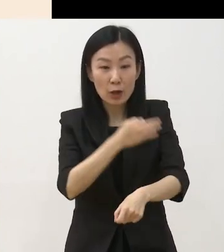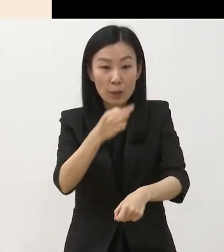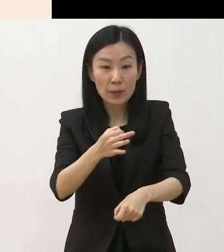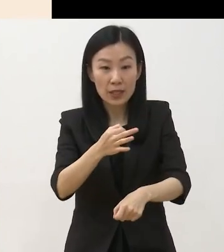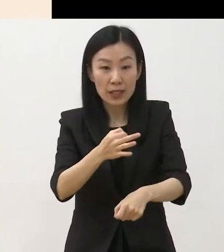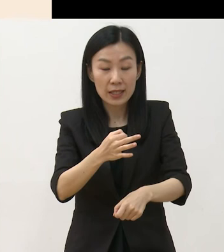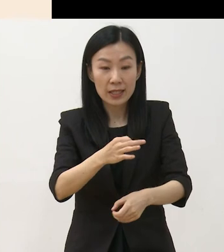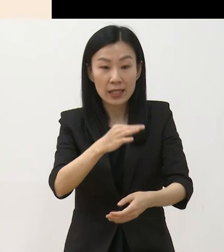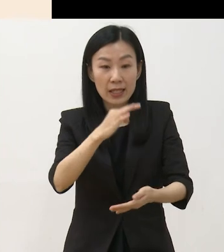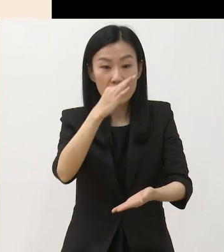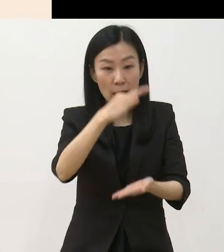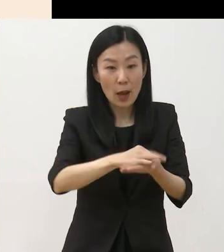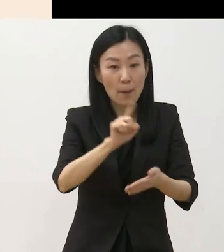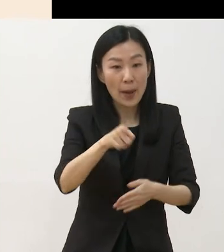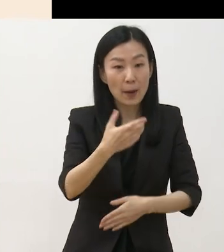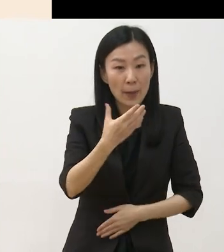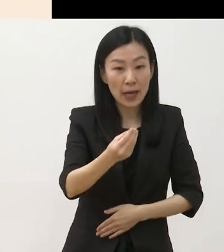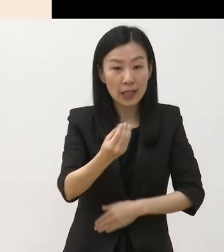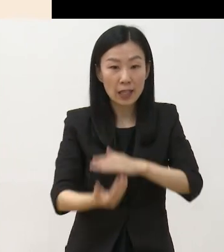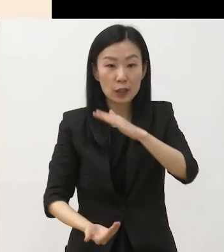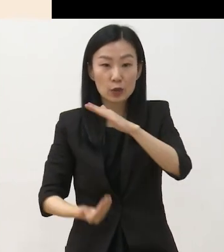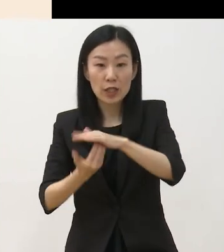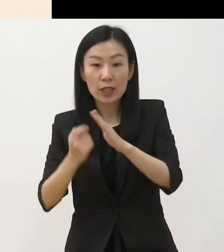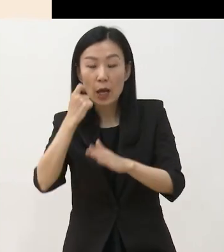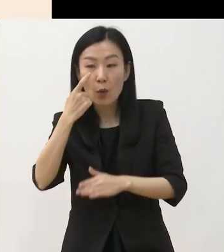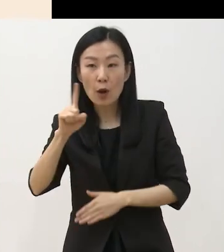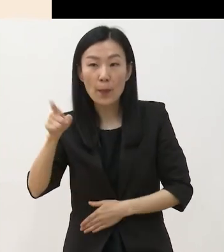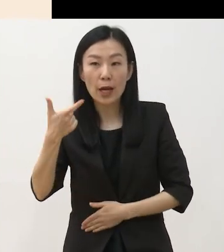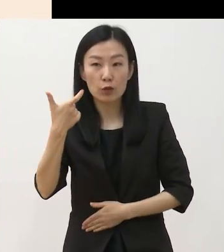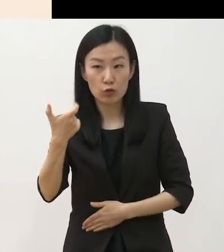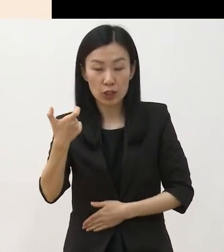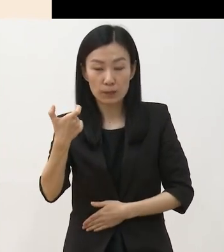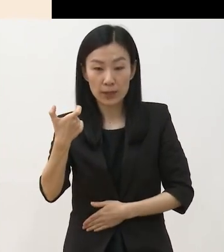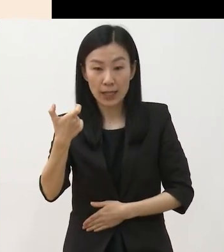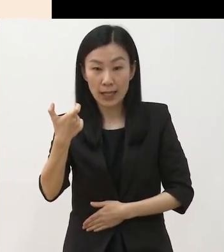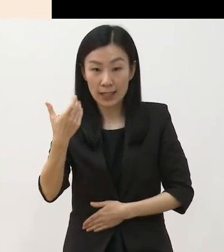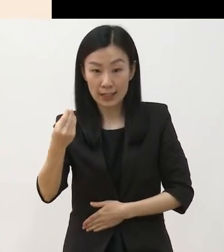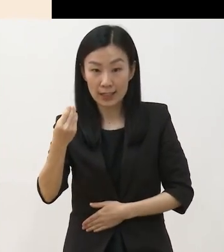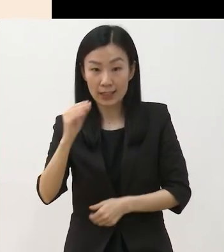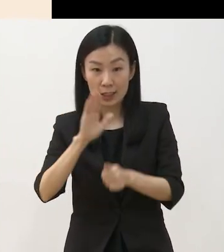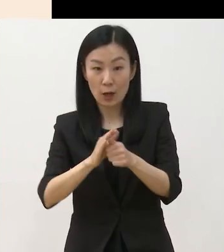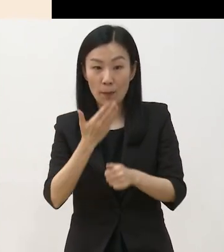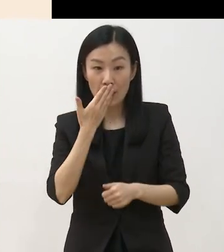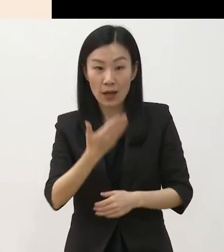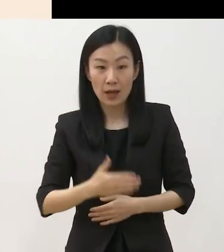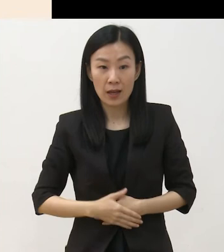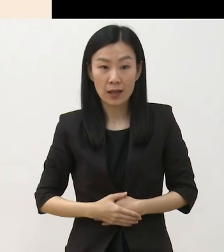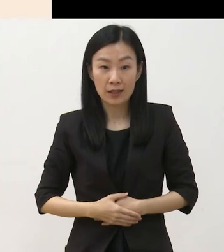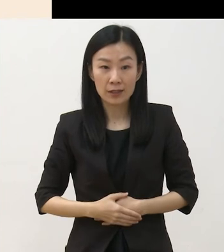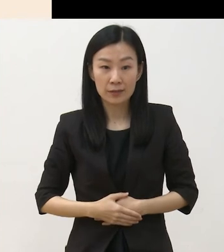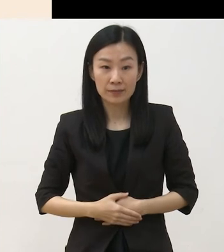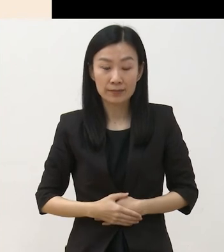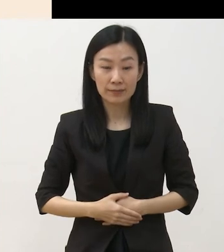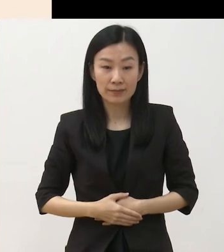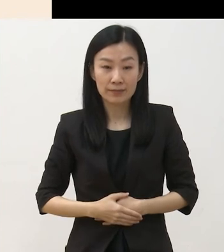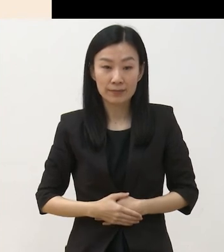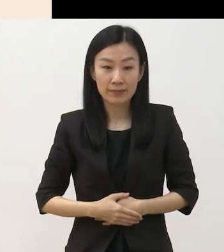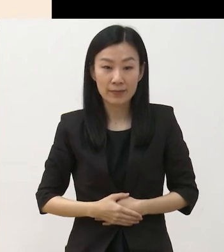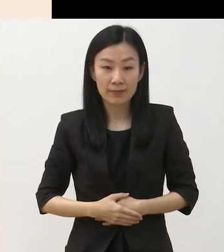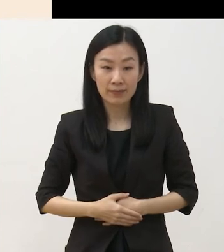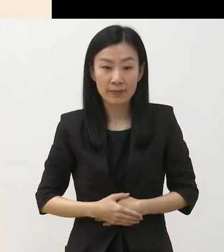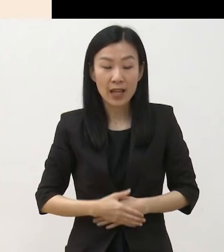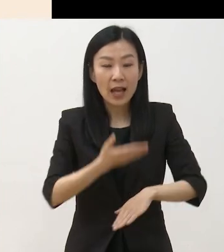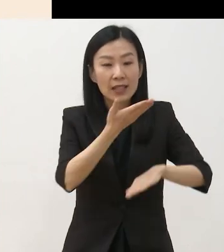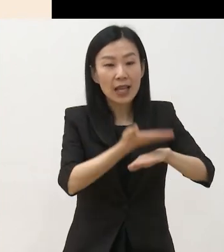100만 원에서 최대 월 160만 원까지 지원이 됩니다. 지원 대상 전문 인력이 다른 문예 기금 사업